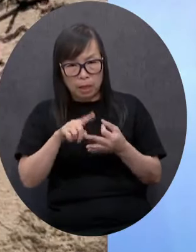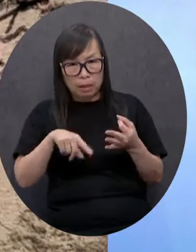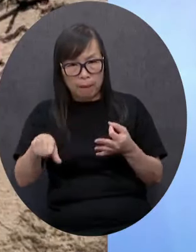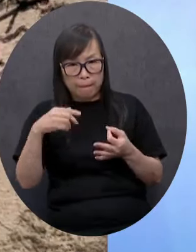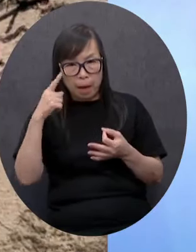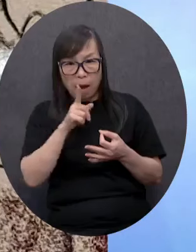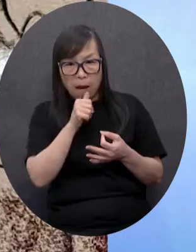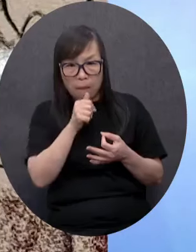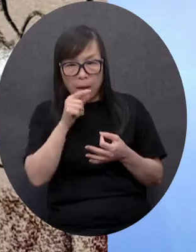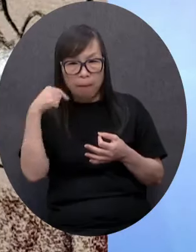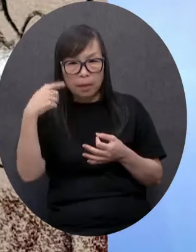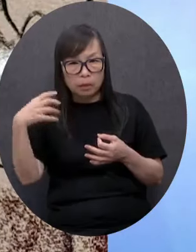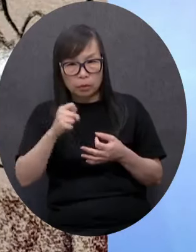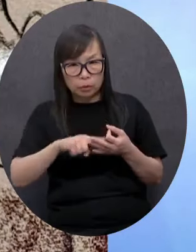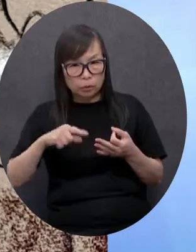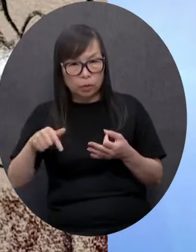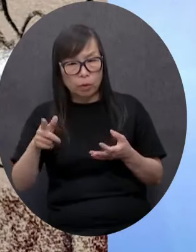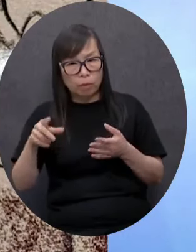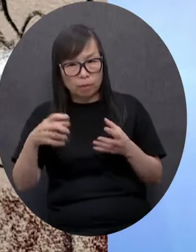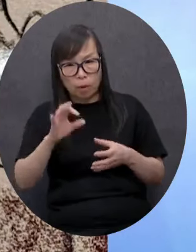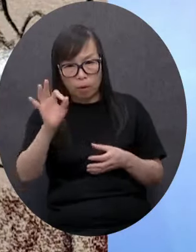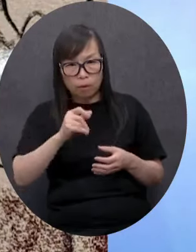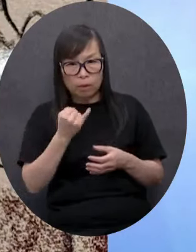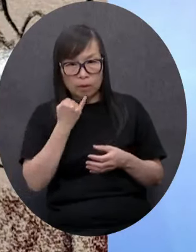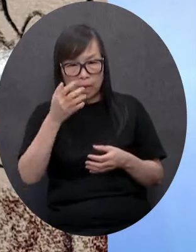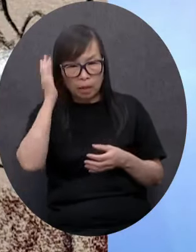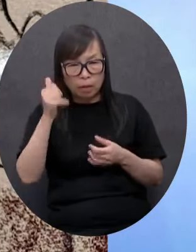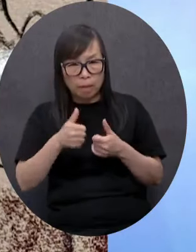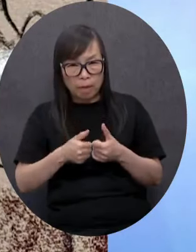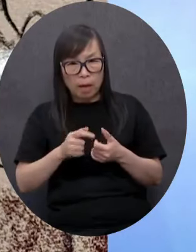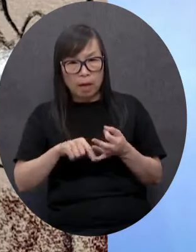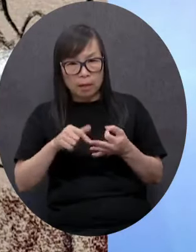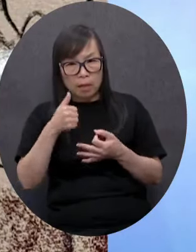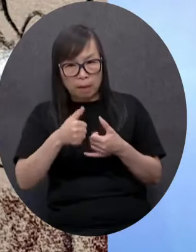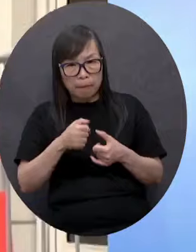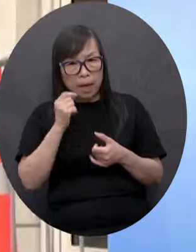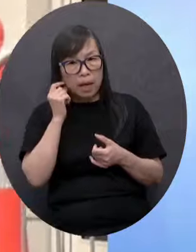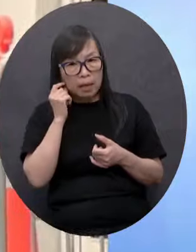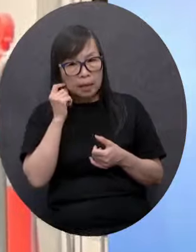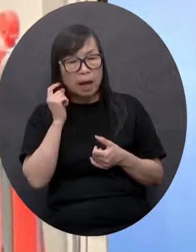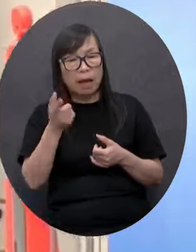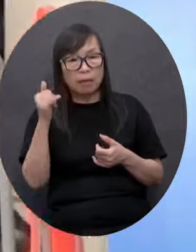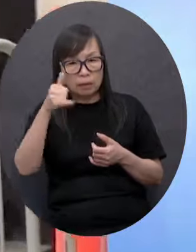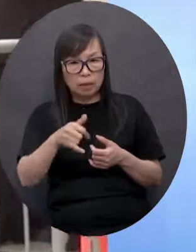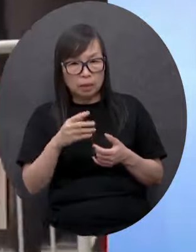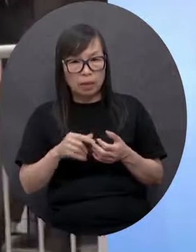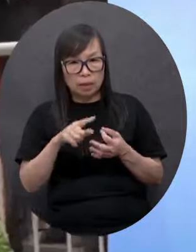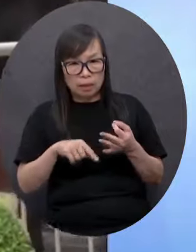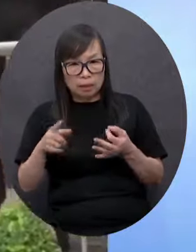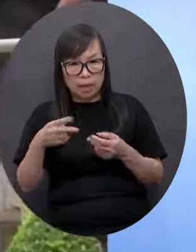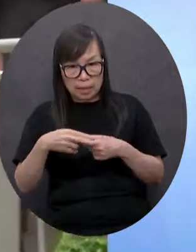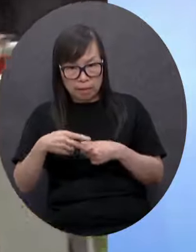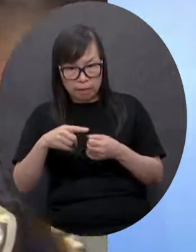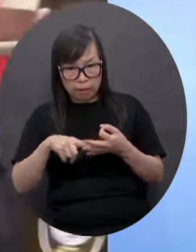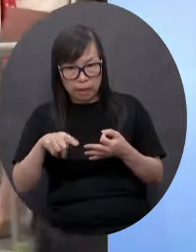国总统拜登没到庭，但他弟弟和亨特的太太都有去听裁决。亨特和他的继母第一夫